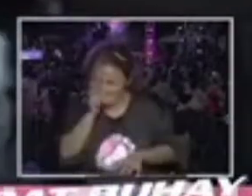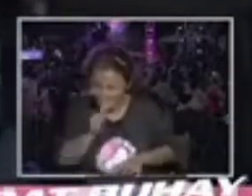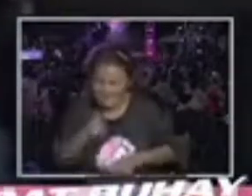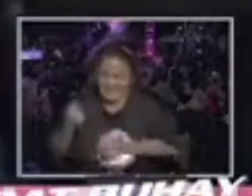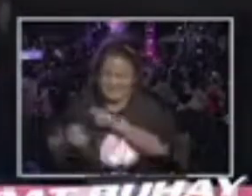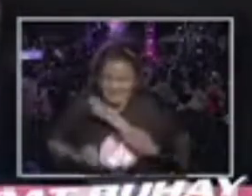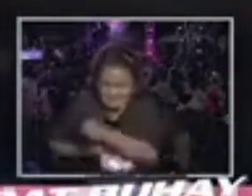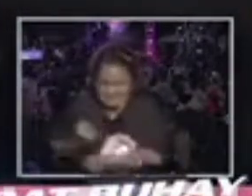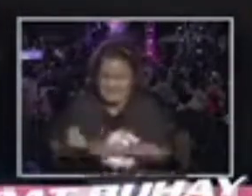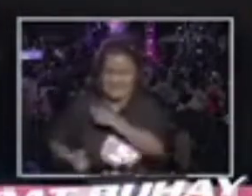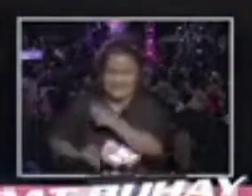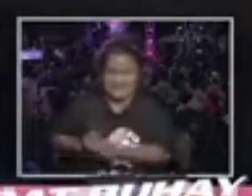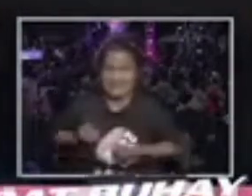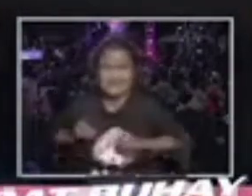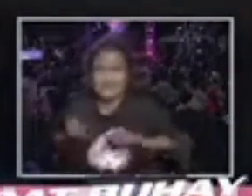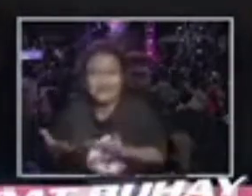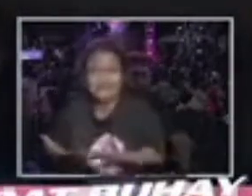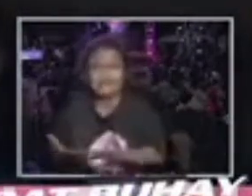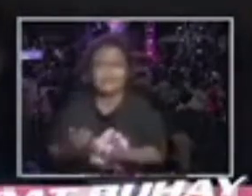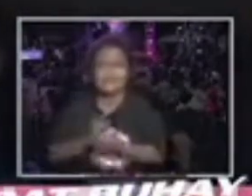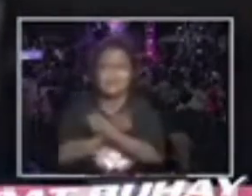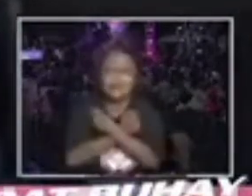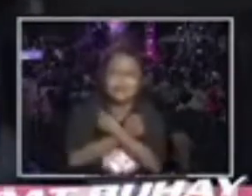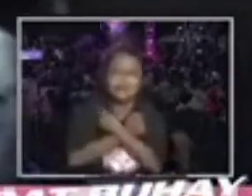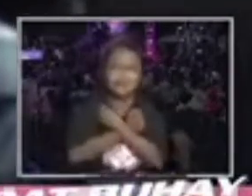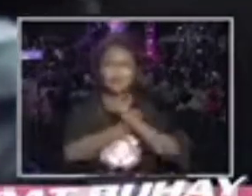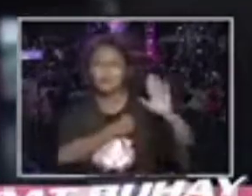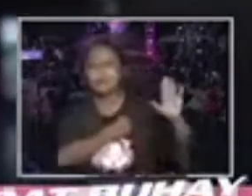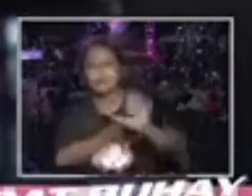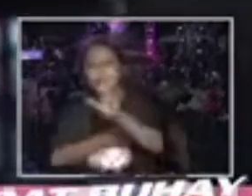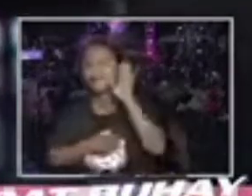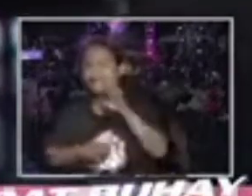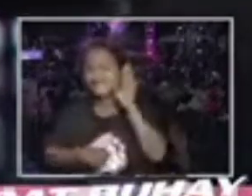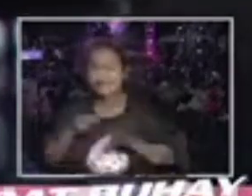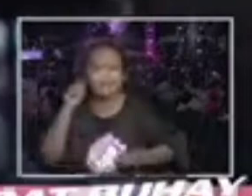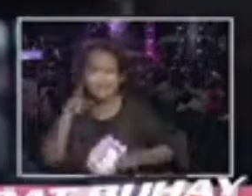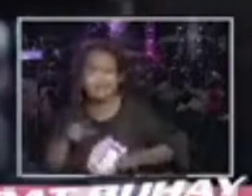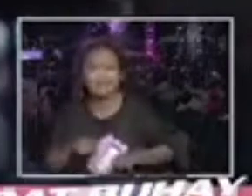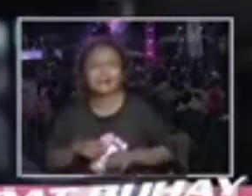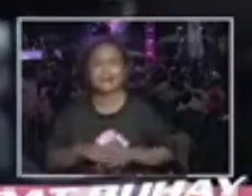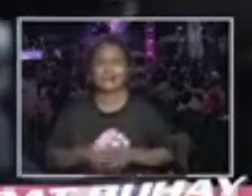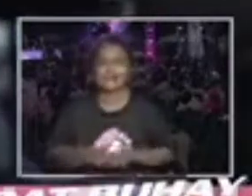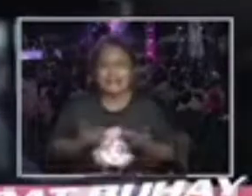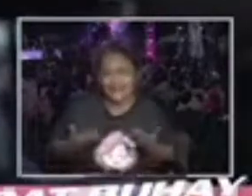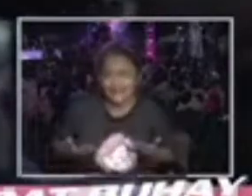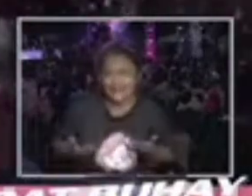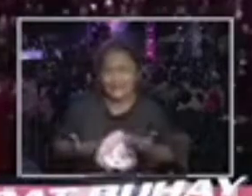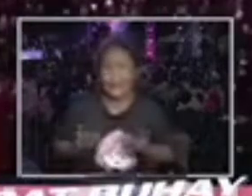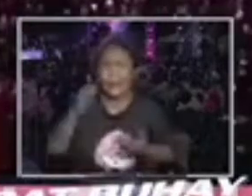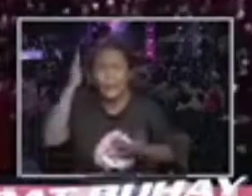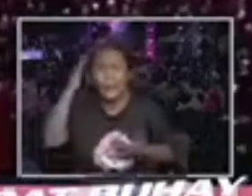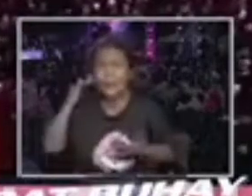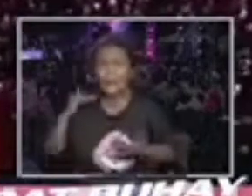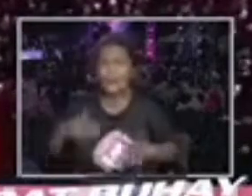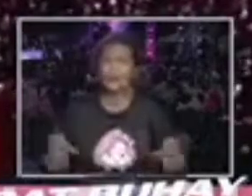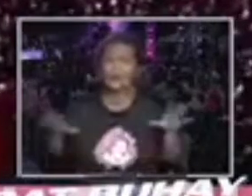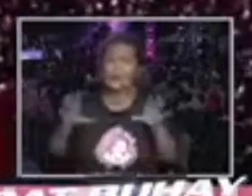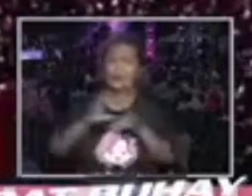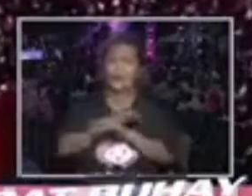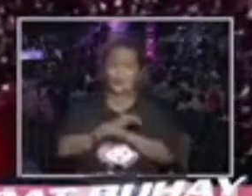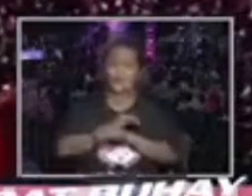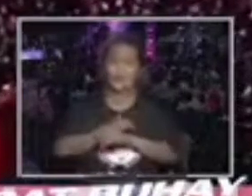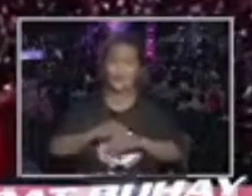nagsasakripisyo, nagmamahal ng kanyang kapwa. Sana makaraos.